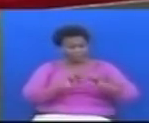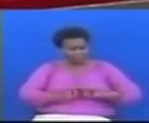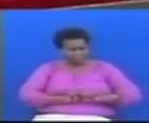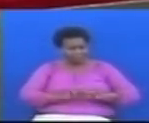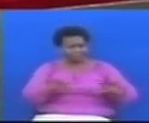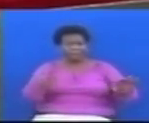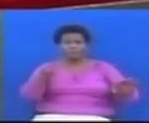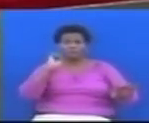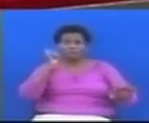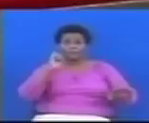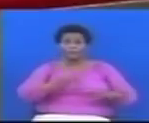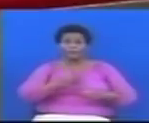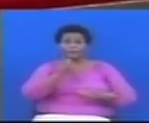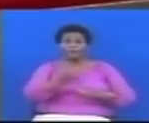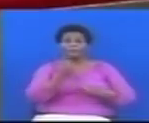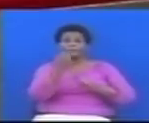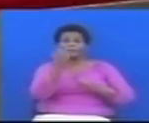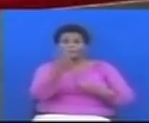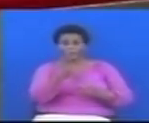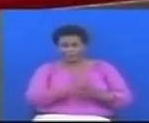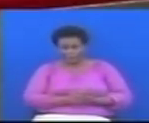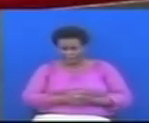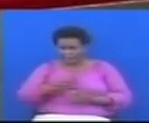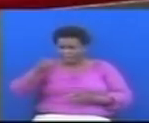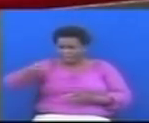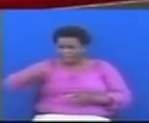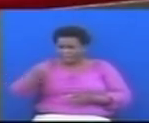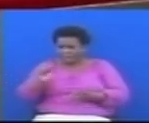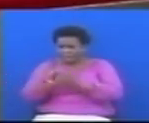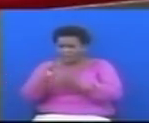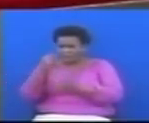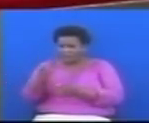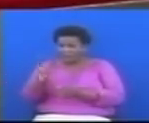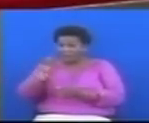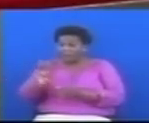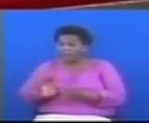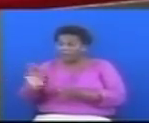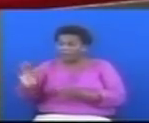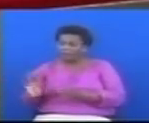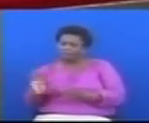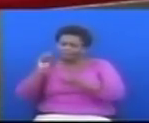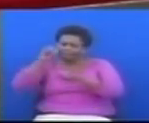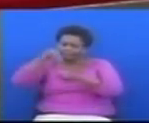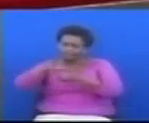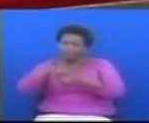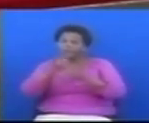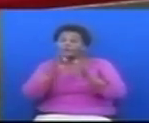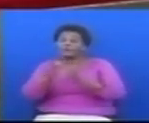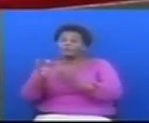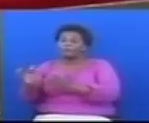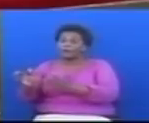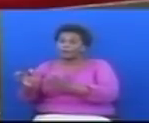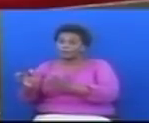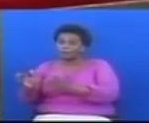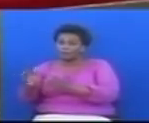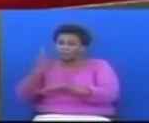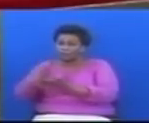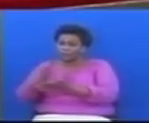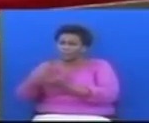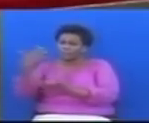pili, jumla ya vijiji 14 vya wilaya ya Mkalama viliwekwa katika mpango wa utekelezaji wa kupatia umeme